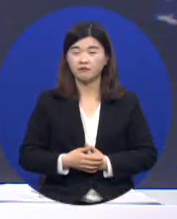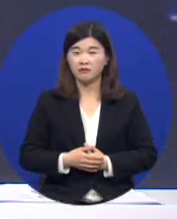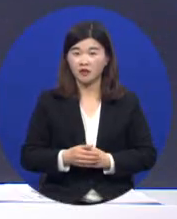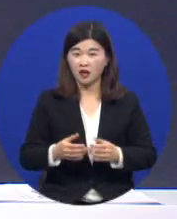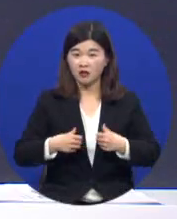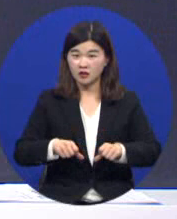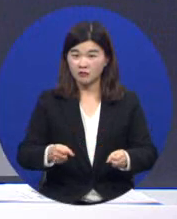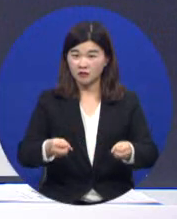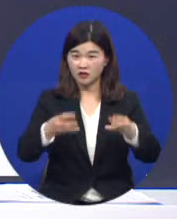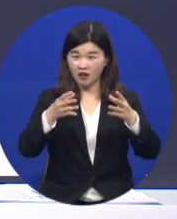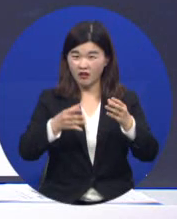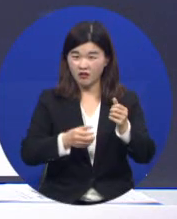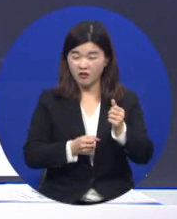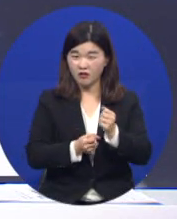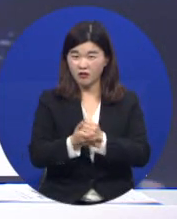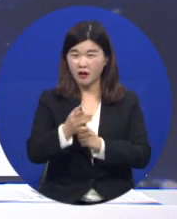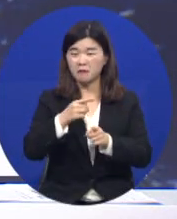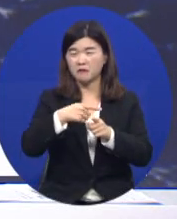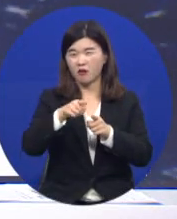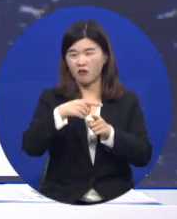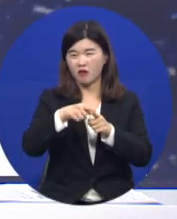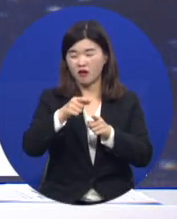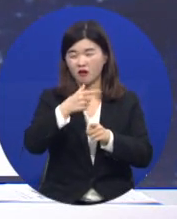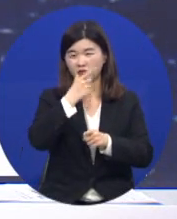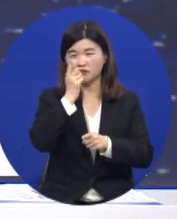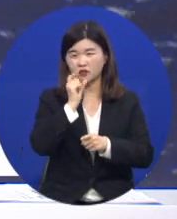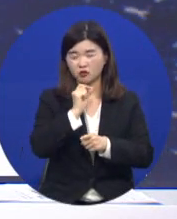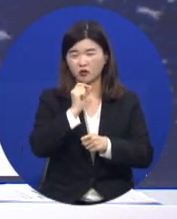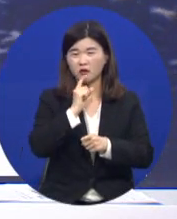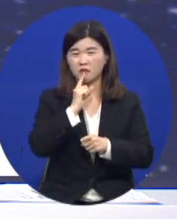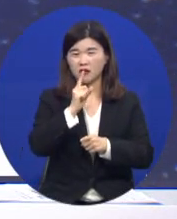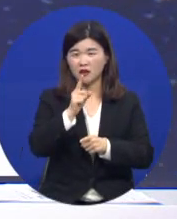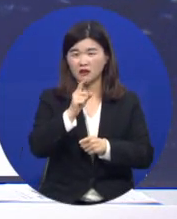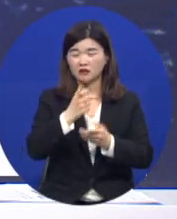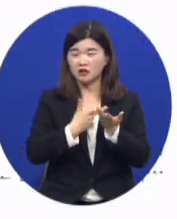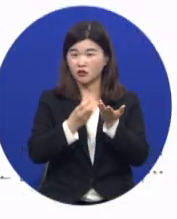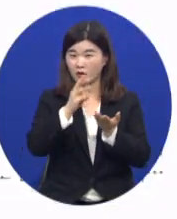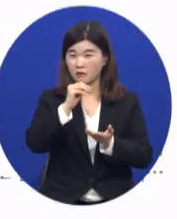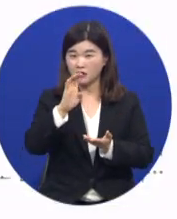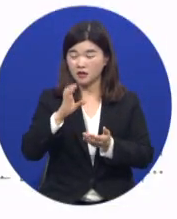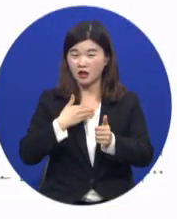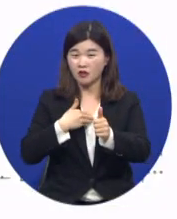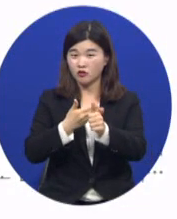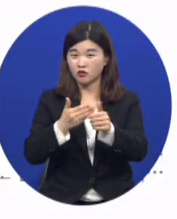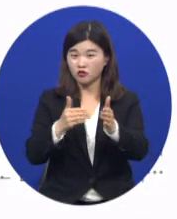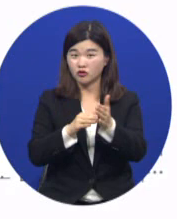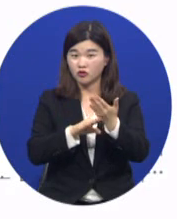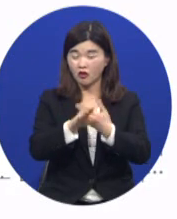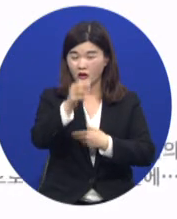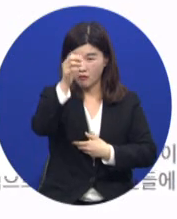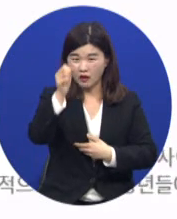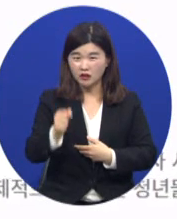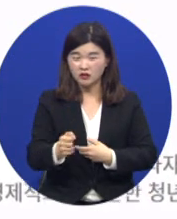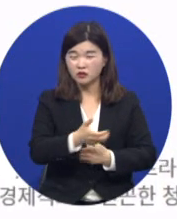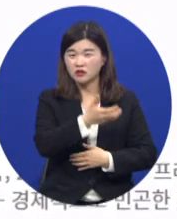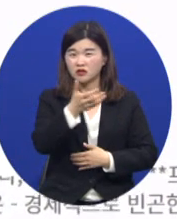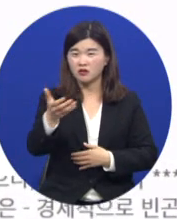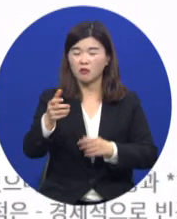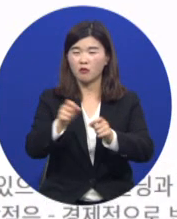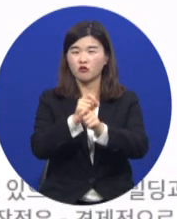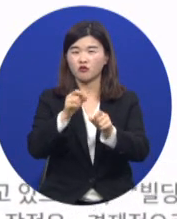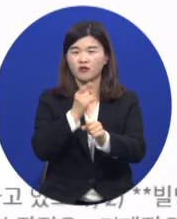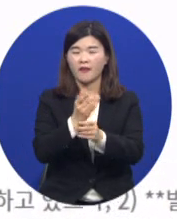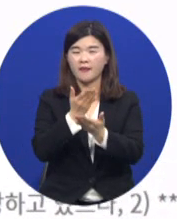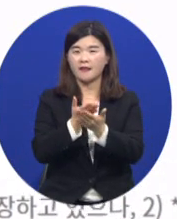드림타워 카지노 영향평가 도민 의견 조사가 부실하게 진행됐다는 제주 MBC 보도 이후 카지노 이전을 보류해달라는